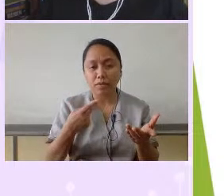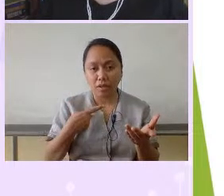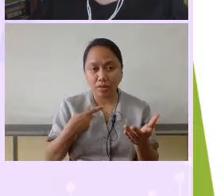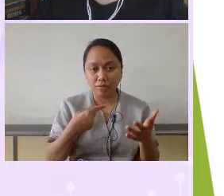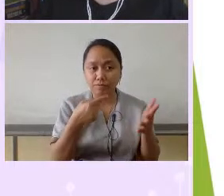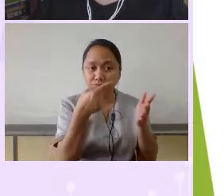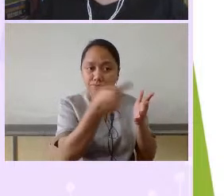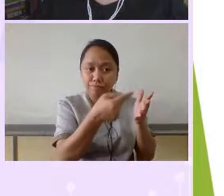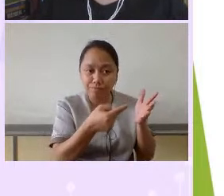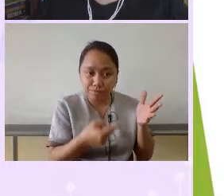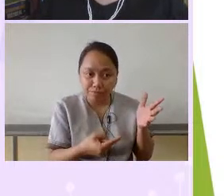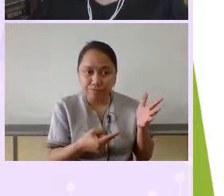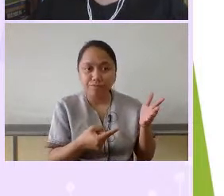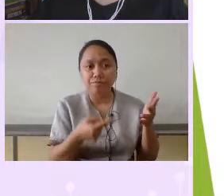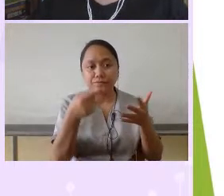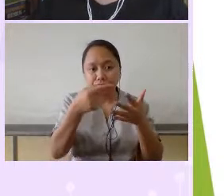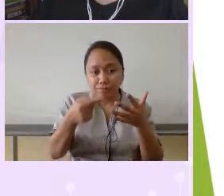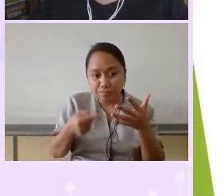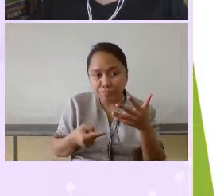sa